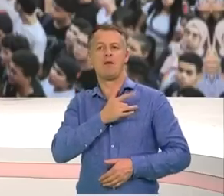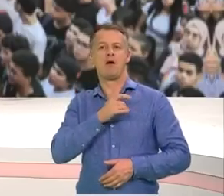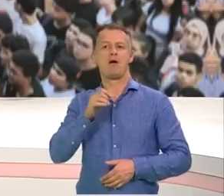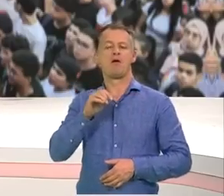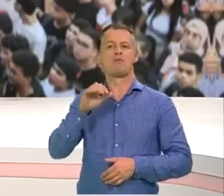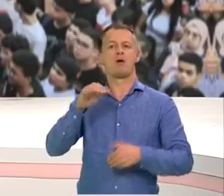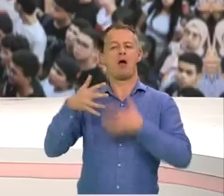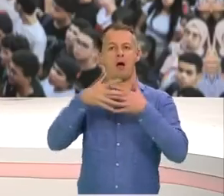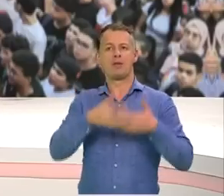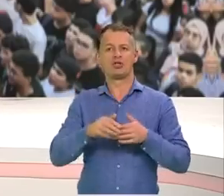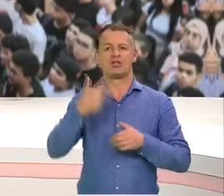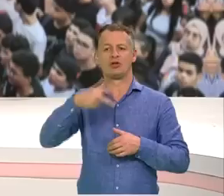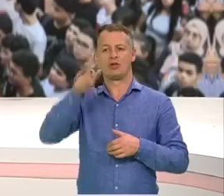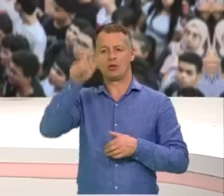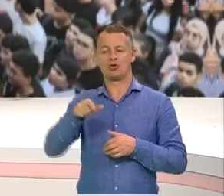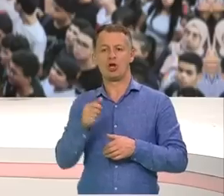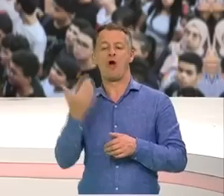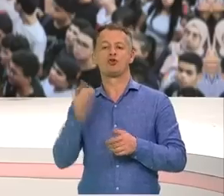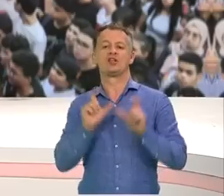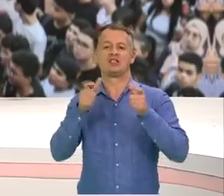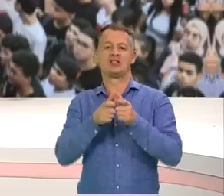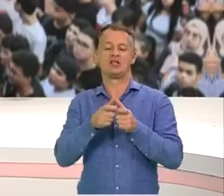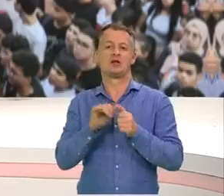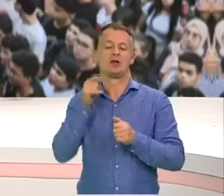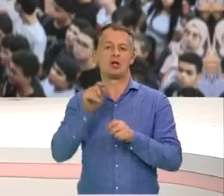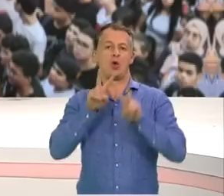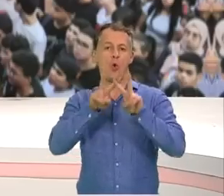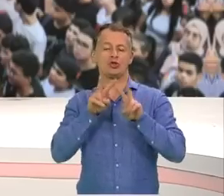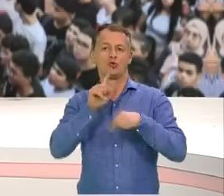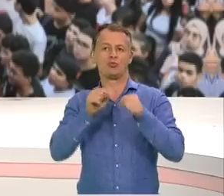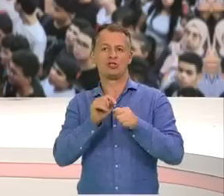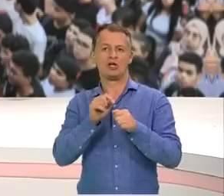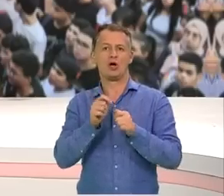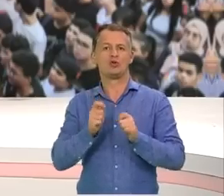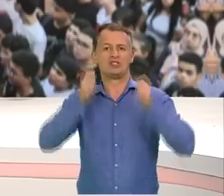de oameni au fost arestați la Washington după ce au scandat împotriva războiului.